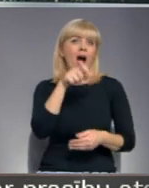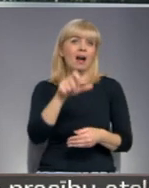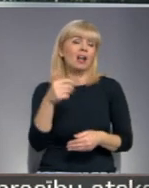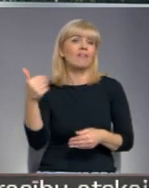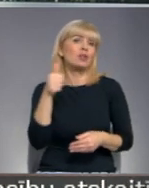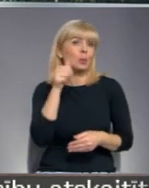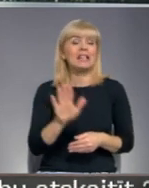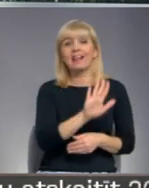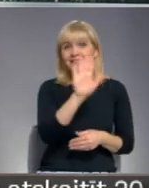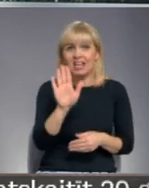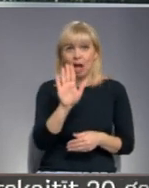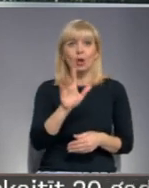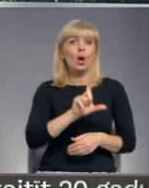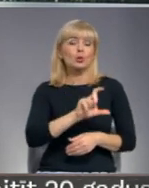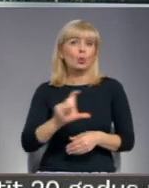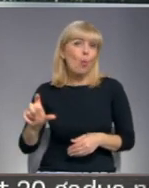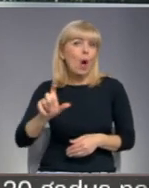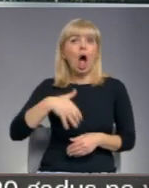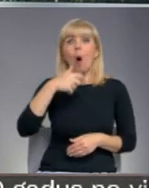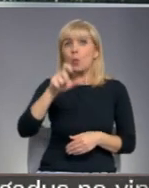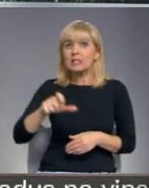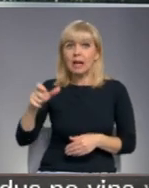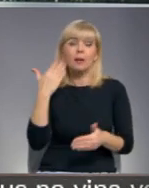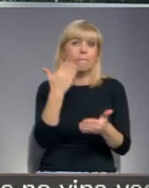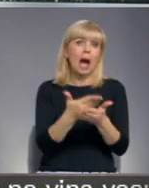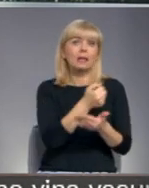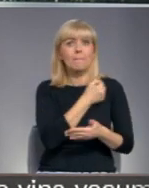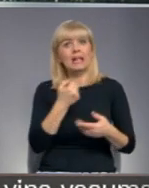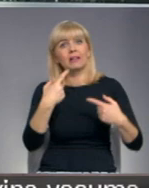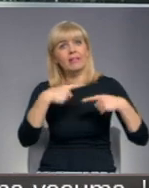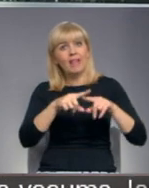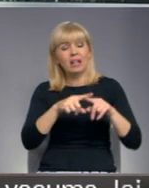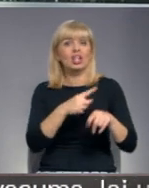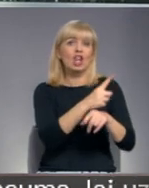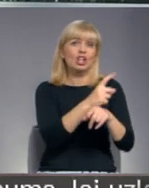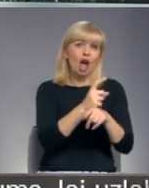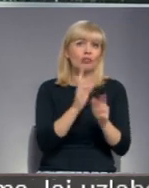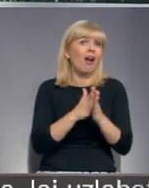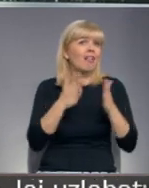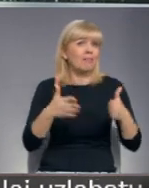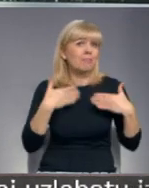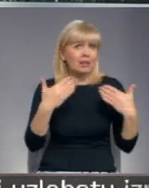tika izrādīta militārā tehnika un ieroči, bet lielāko prieku sagādāja paraugu demonstrēja un stāsta Zemgales televīzija.